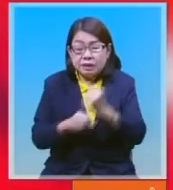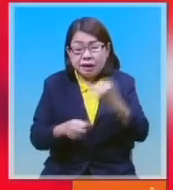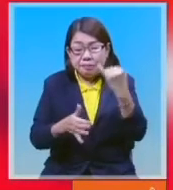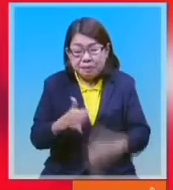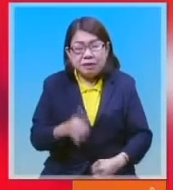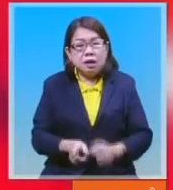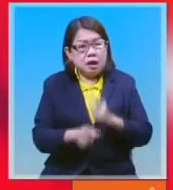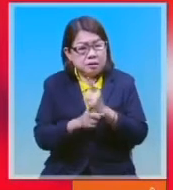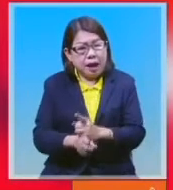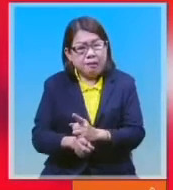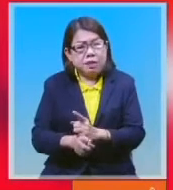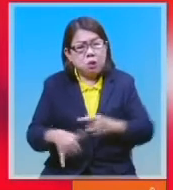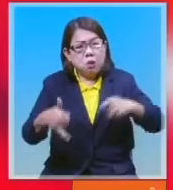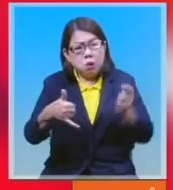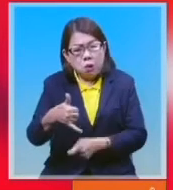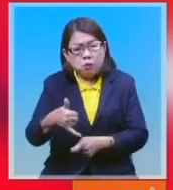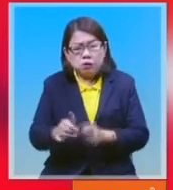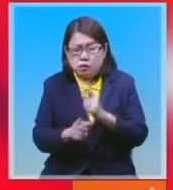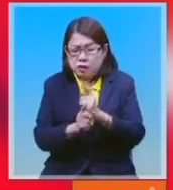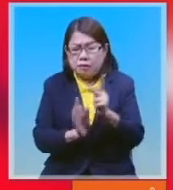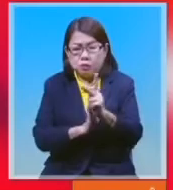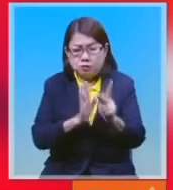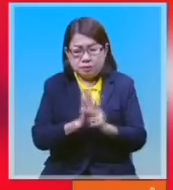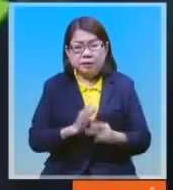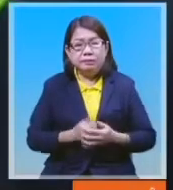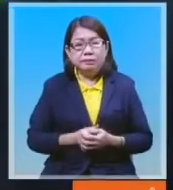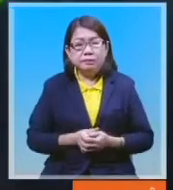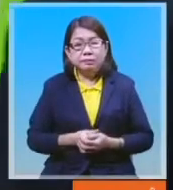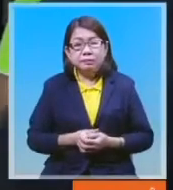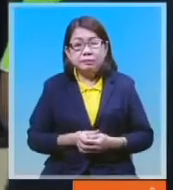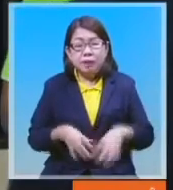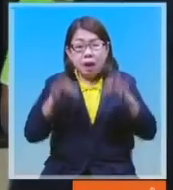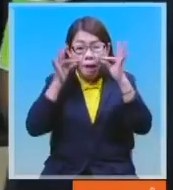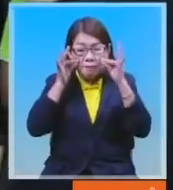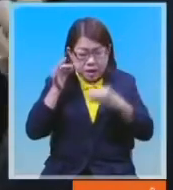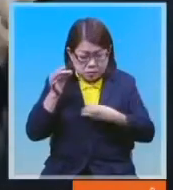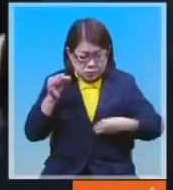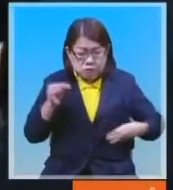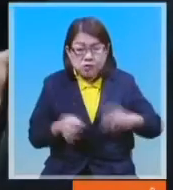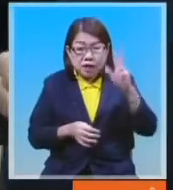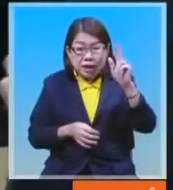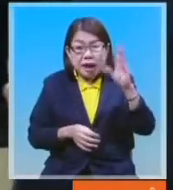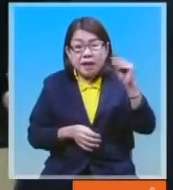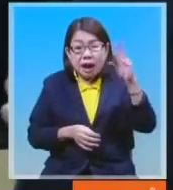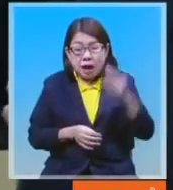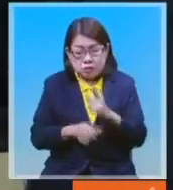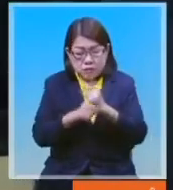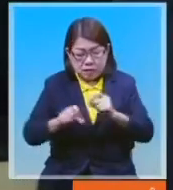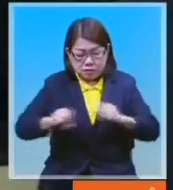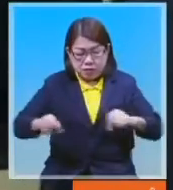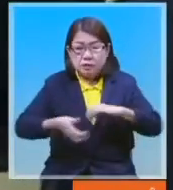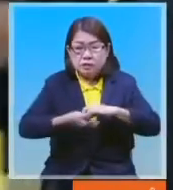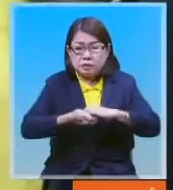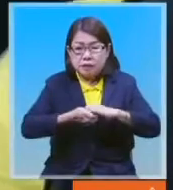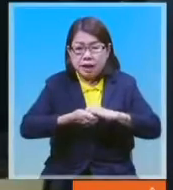และหมู่บ้านเมืองตามกระบวนการยุติธรรมแมวดาวคุ้มครองตามอนุสัญญาไซเตสกองทัพภาคที่ 3